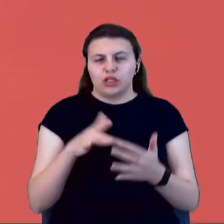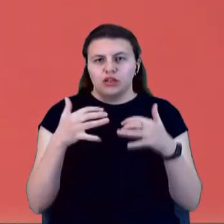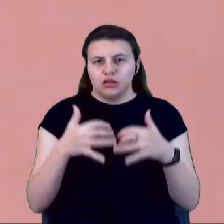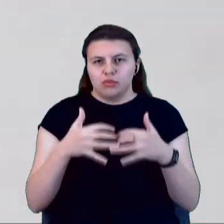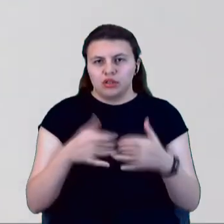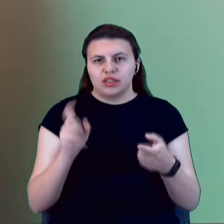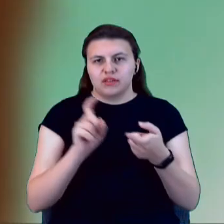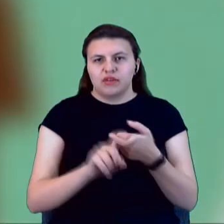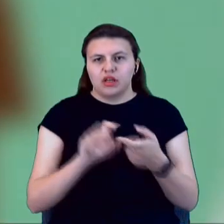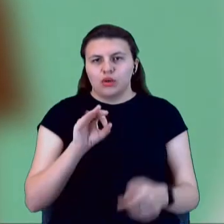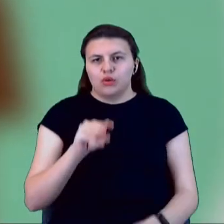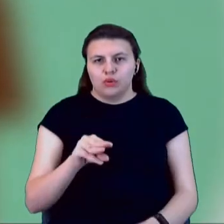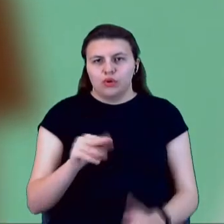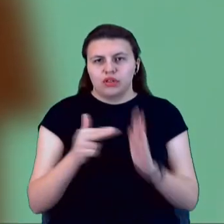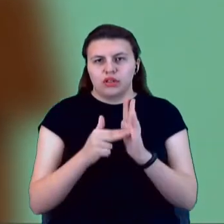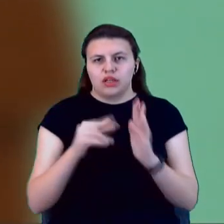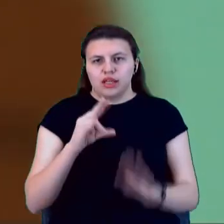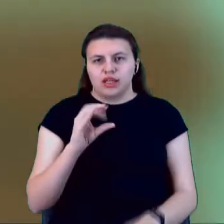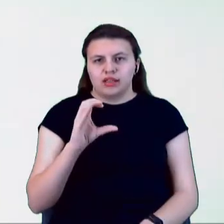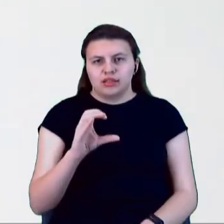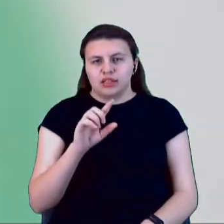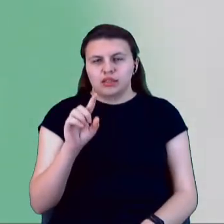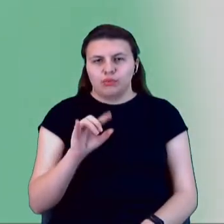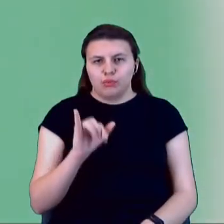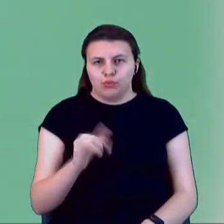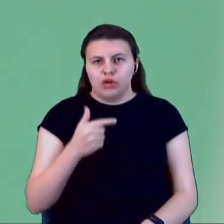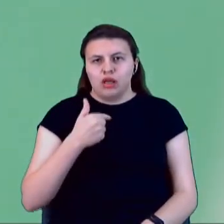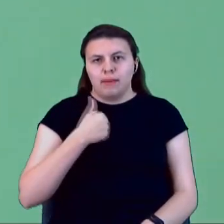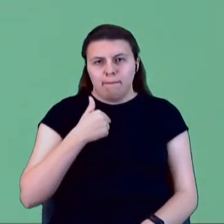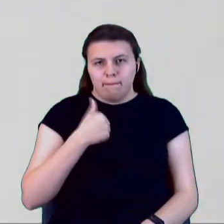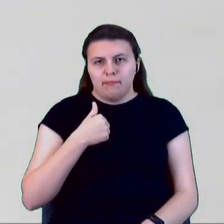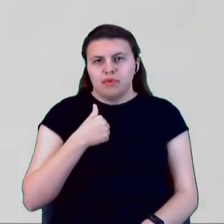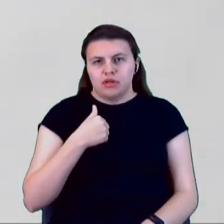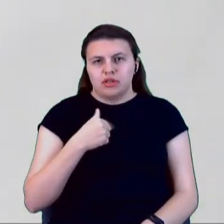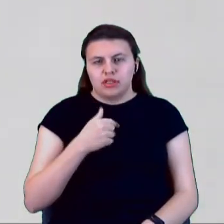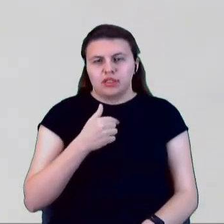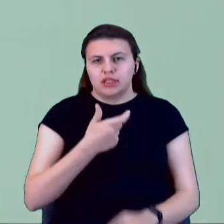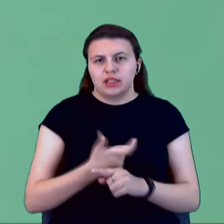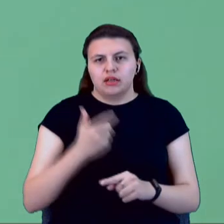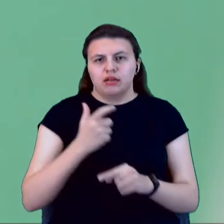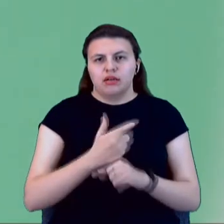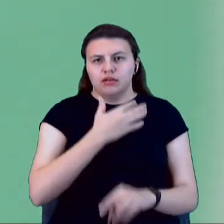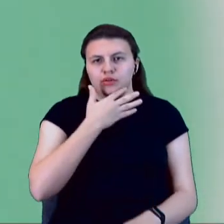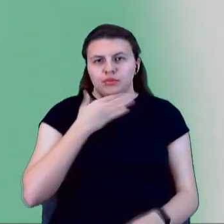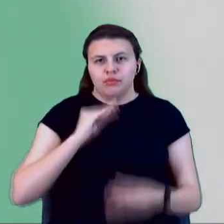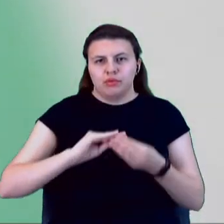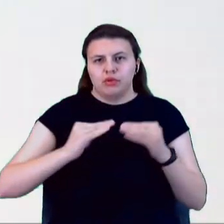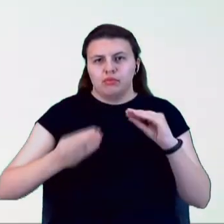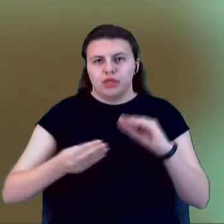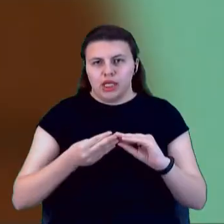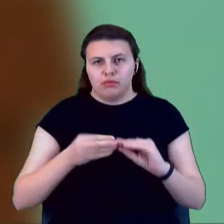от тарифов НСЗУ. Конечно же, мы сталкиваемся с огромными проблемами, в